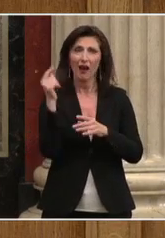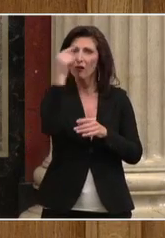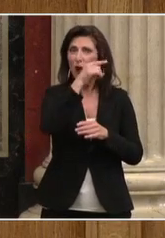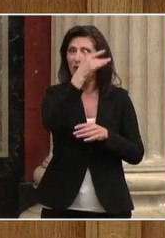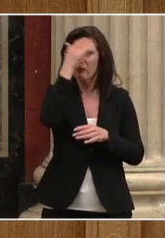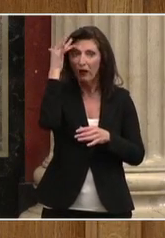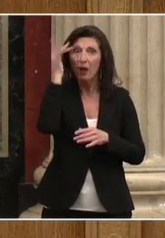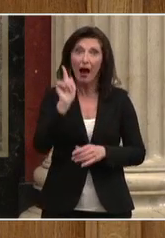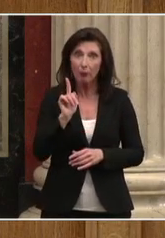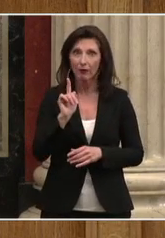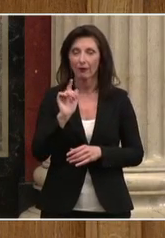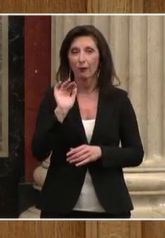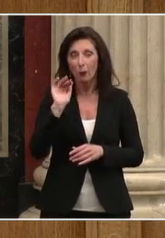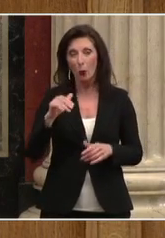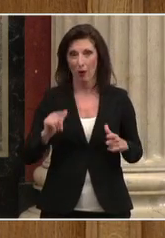überlebt.